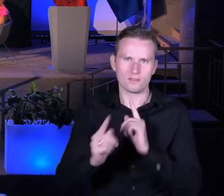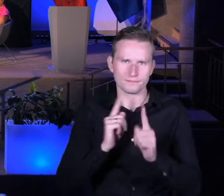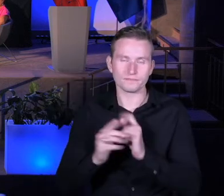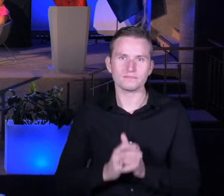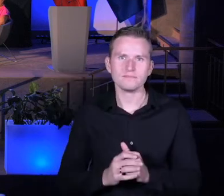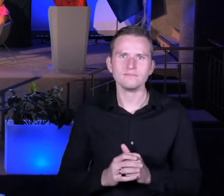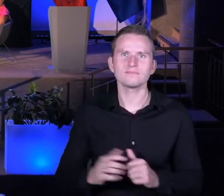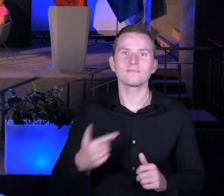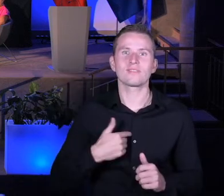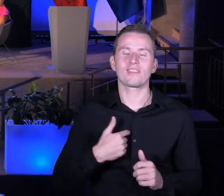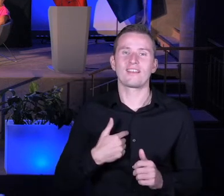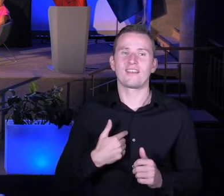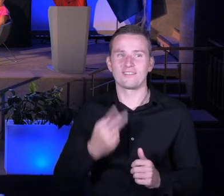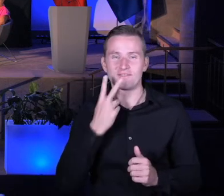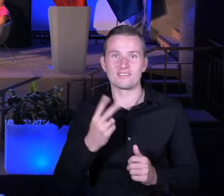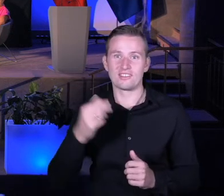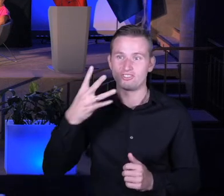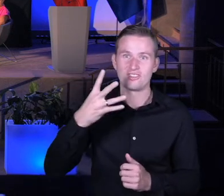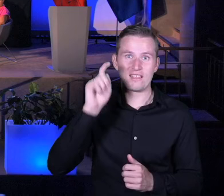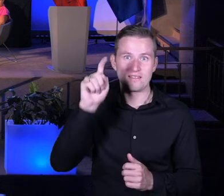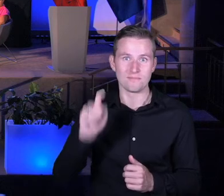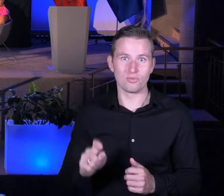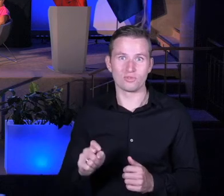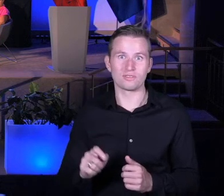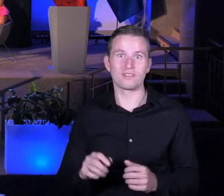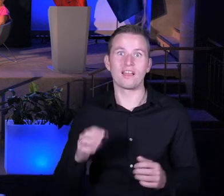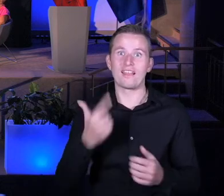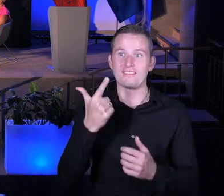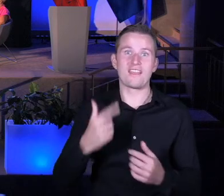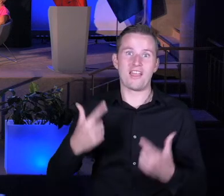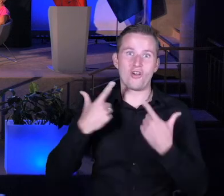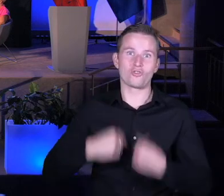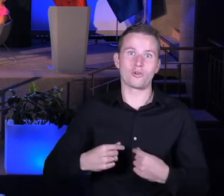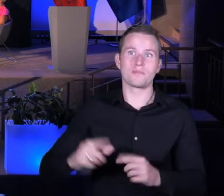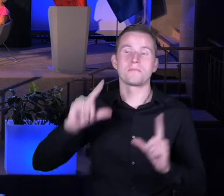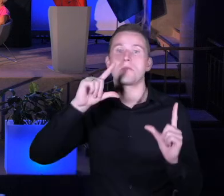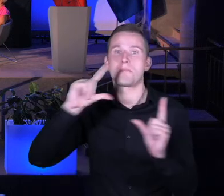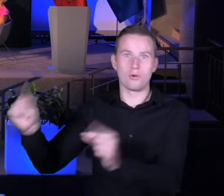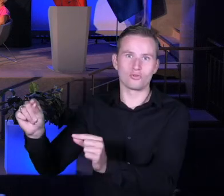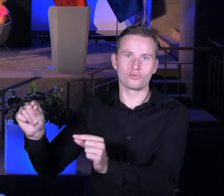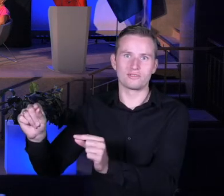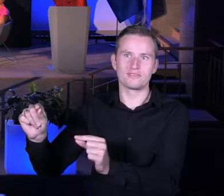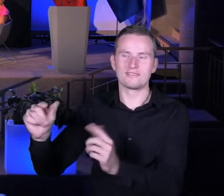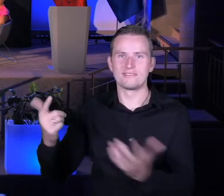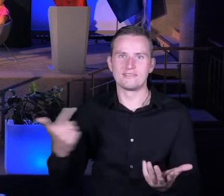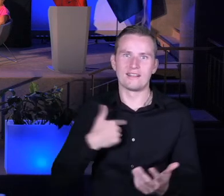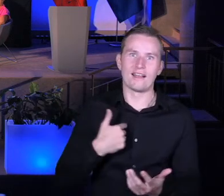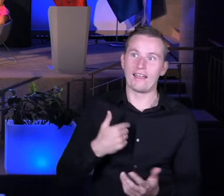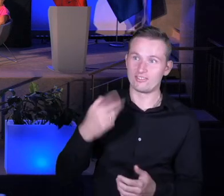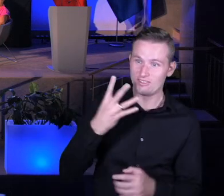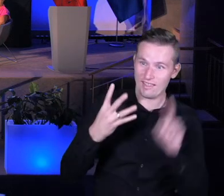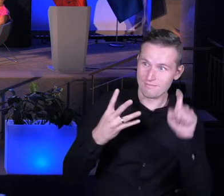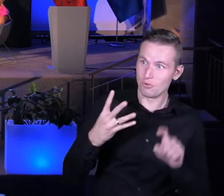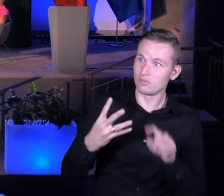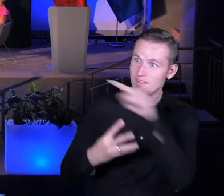osoby, do których chciałam nawiązać w tych 4 punktach, właśnie opuściły salę, więc trudno, nie będą słyszeć, jakim się tutaj symbolicznie kłaniam. Ale po